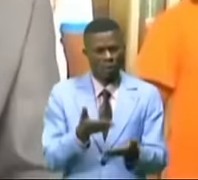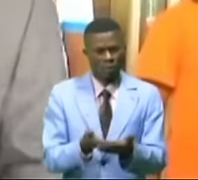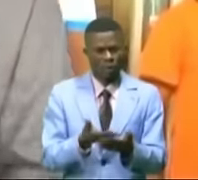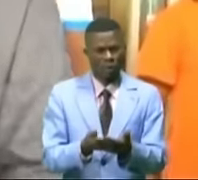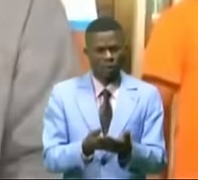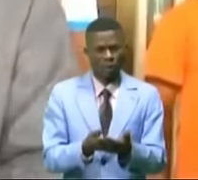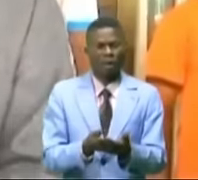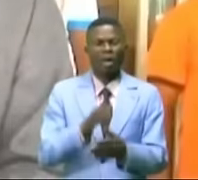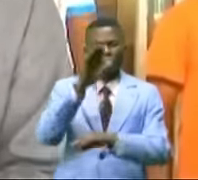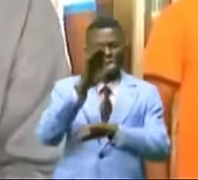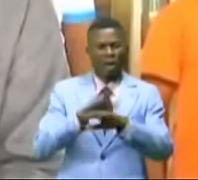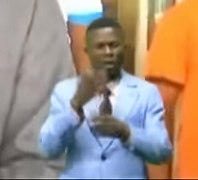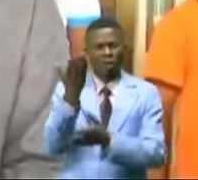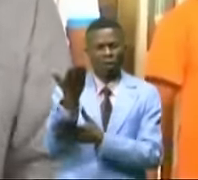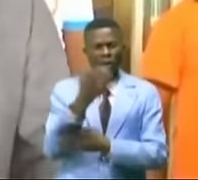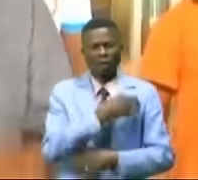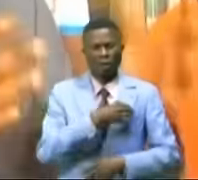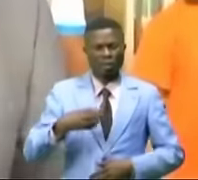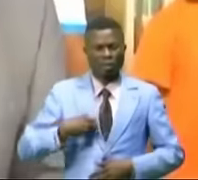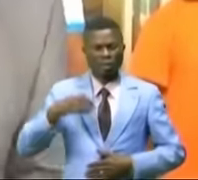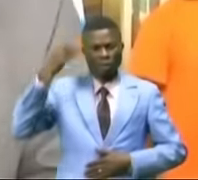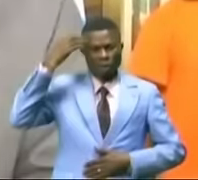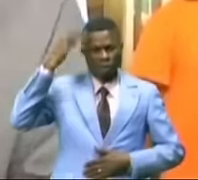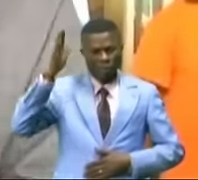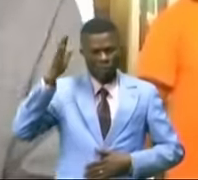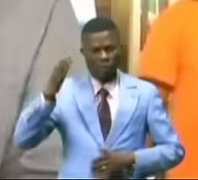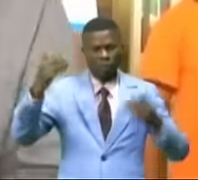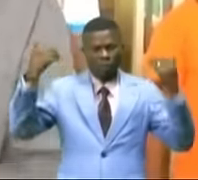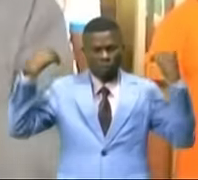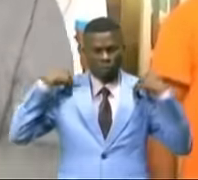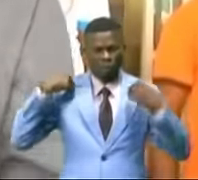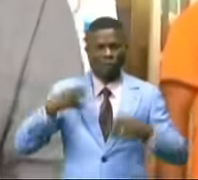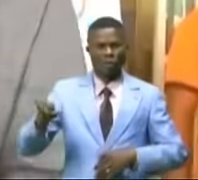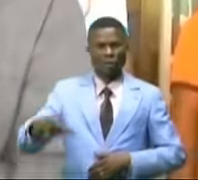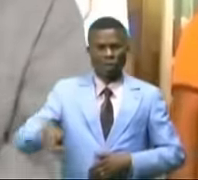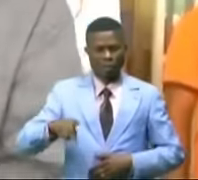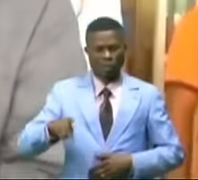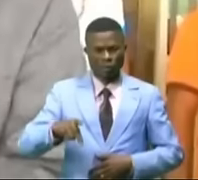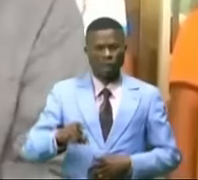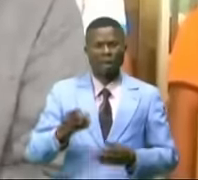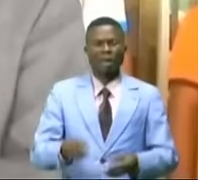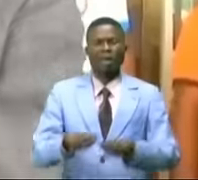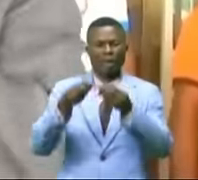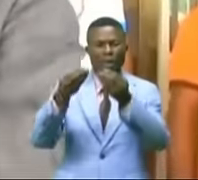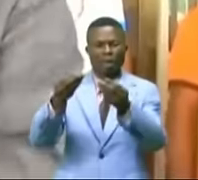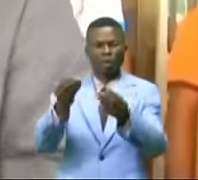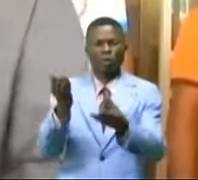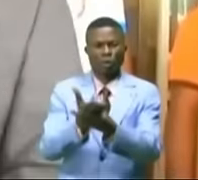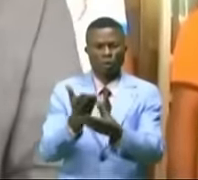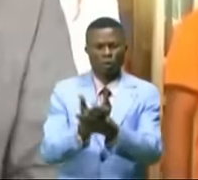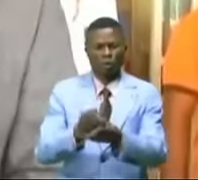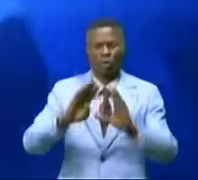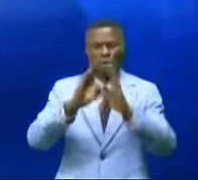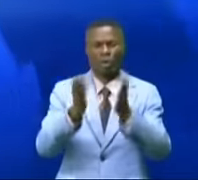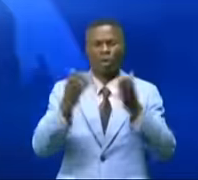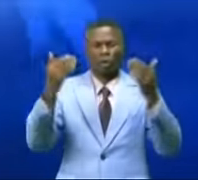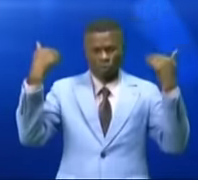cri d'alarme de la femme de l'Équateur, l'autorité provinciale a promis de transmettre ces mémos à qui de